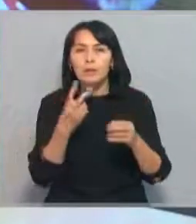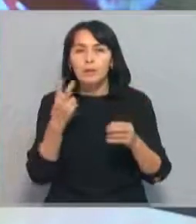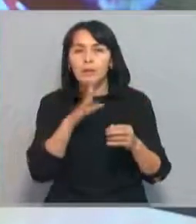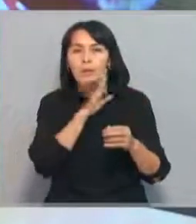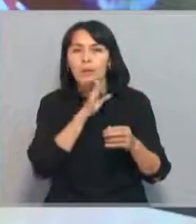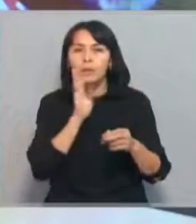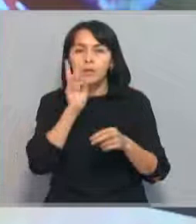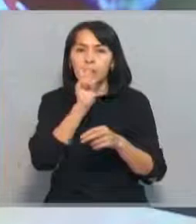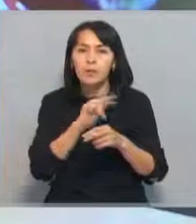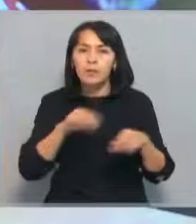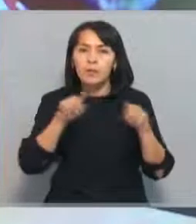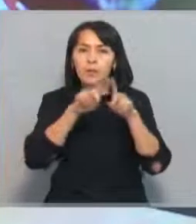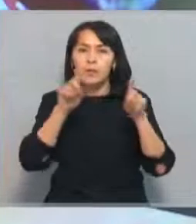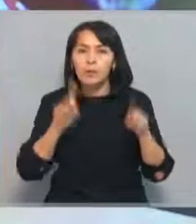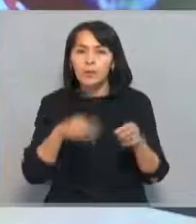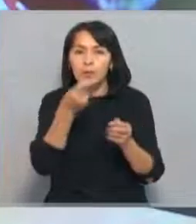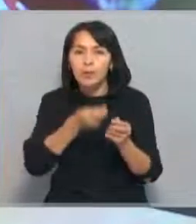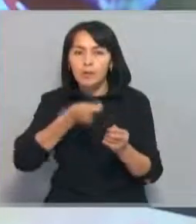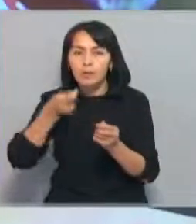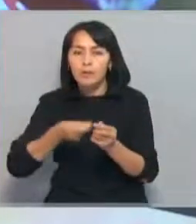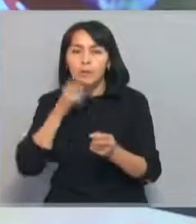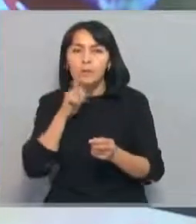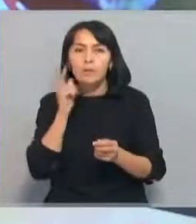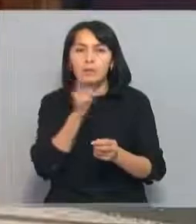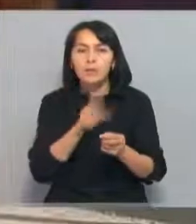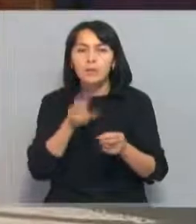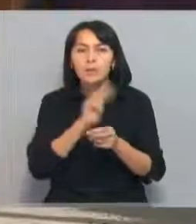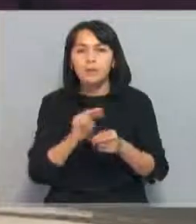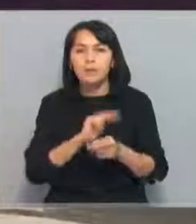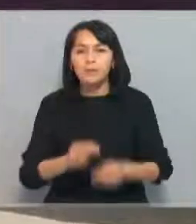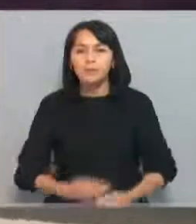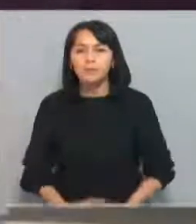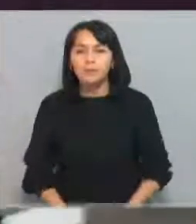анасынан үйренген құрақ тігу тәсілін жастарға да үйретіп жүр.